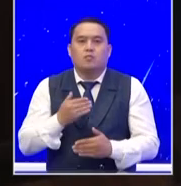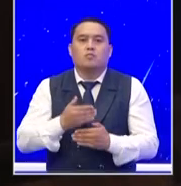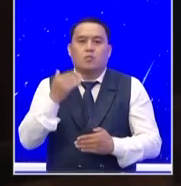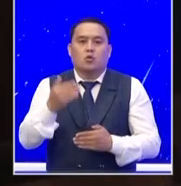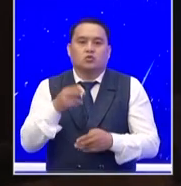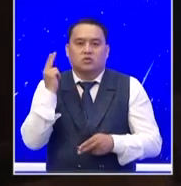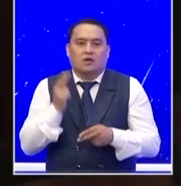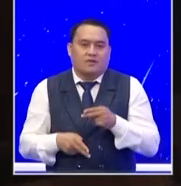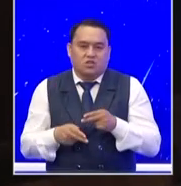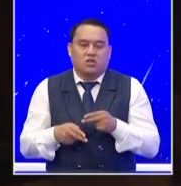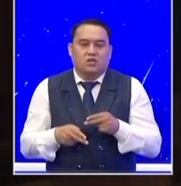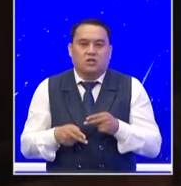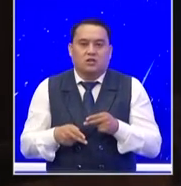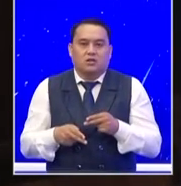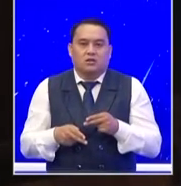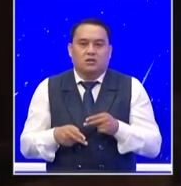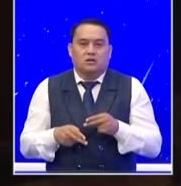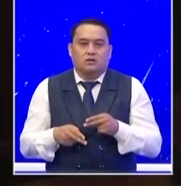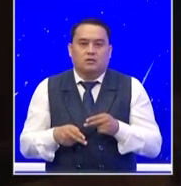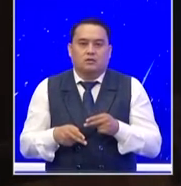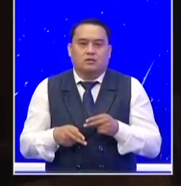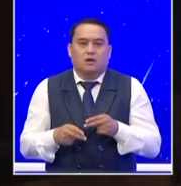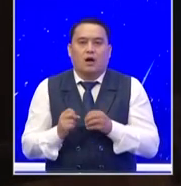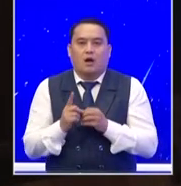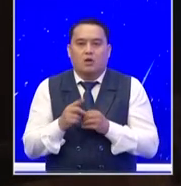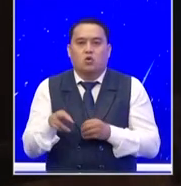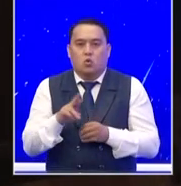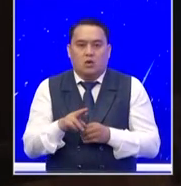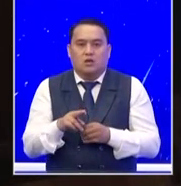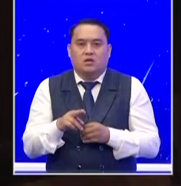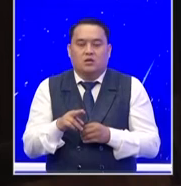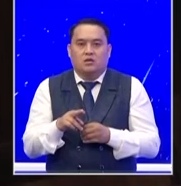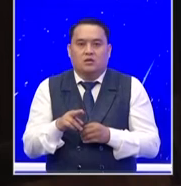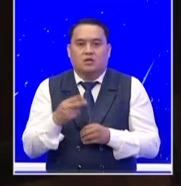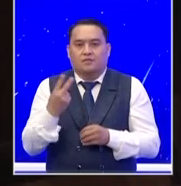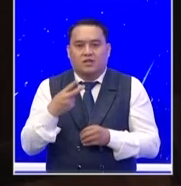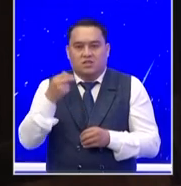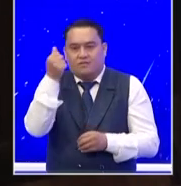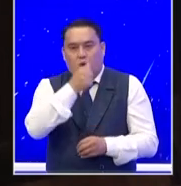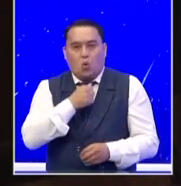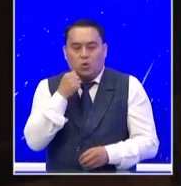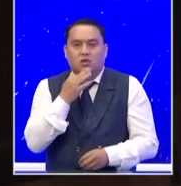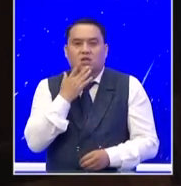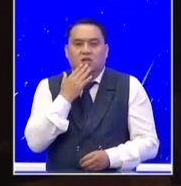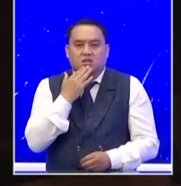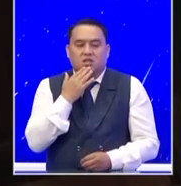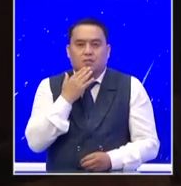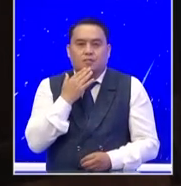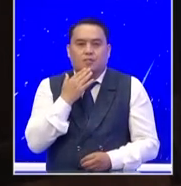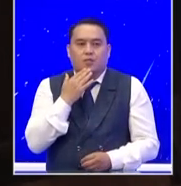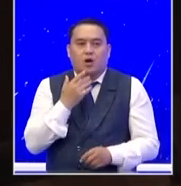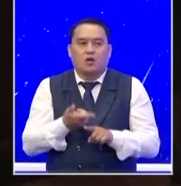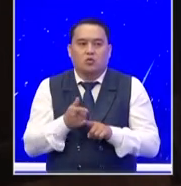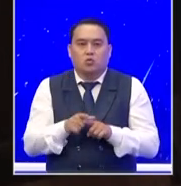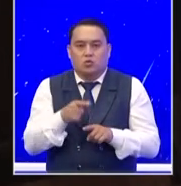завершения переходного периода с 11 июля 2020 года к иностранцам,